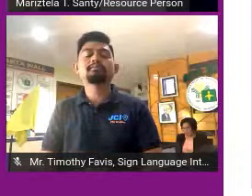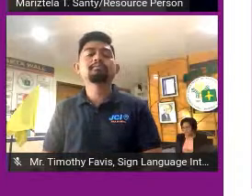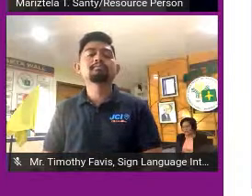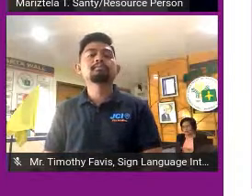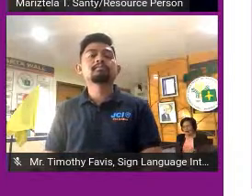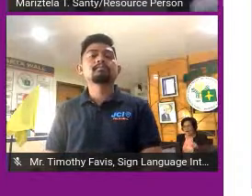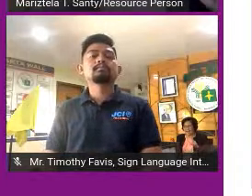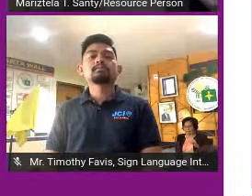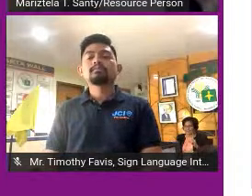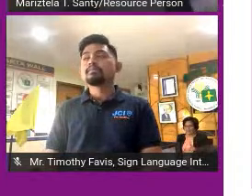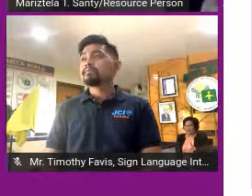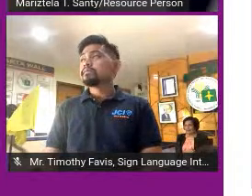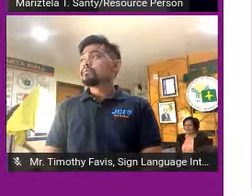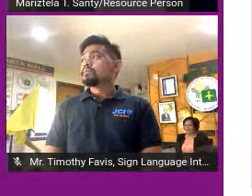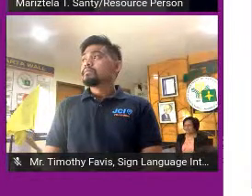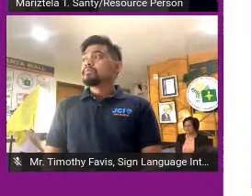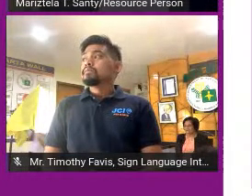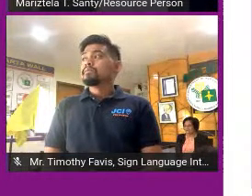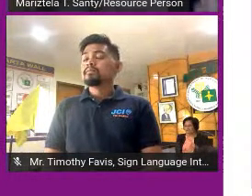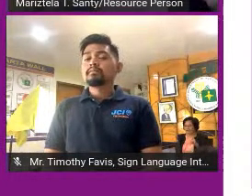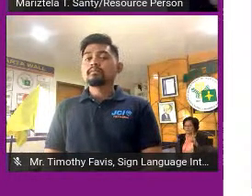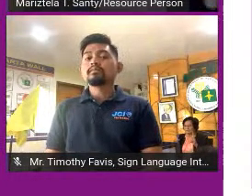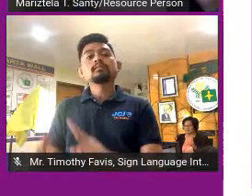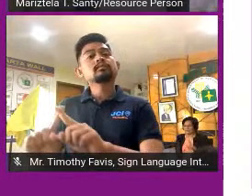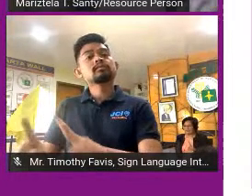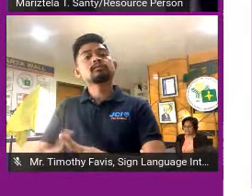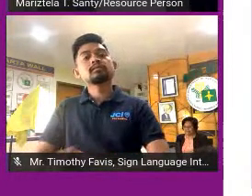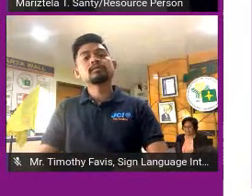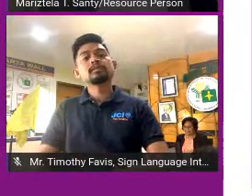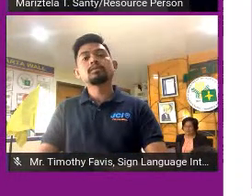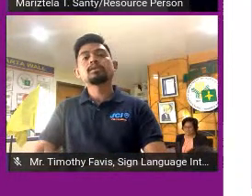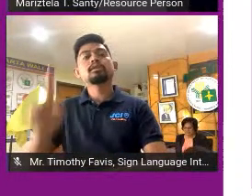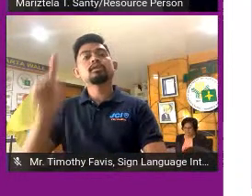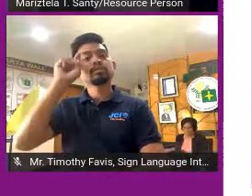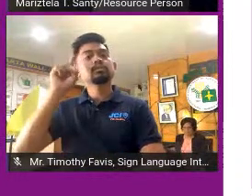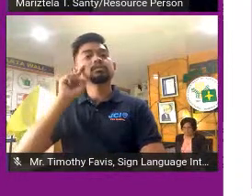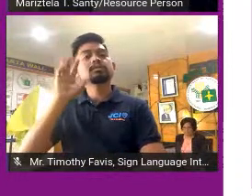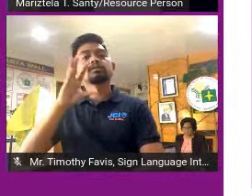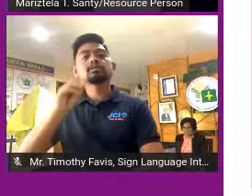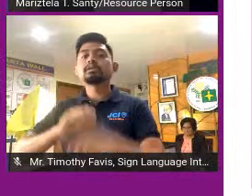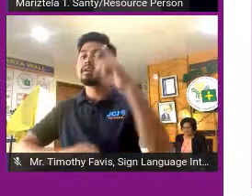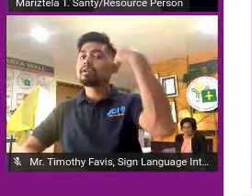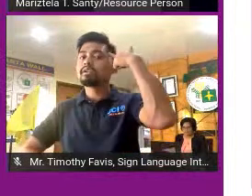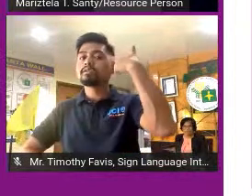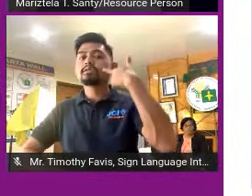So, ito po ang pinaka-difference ng sex and gender.